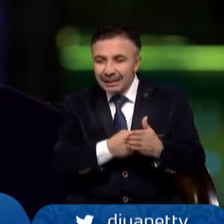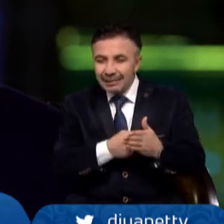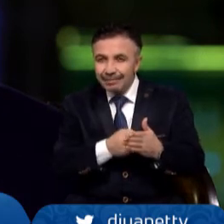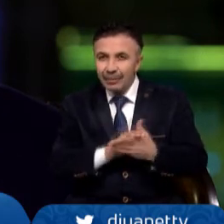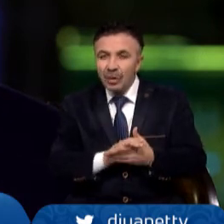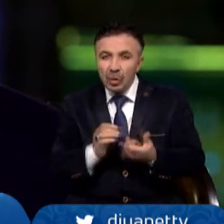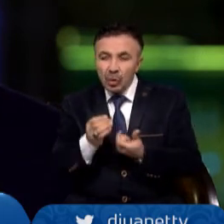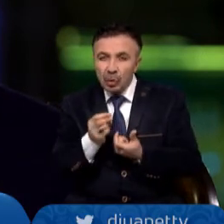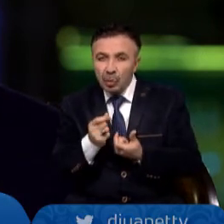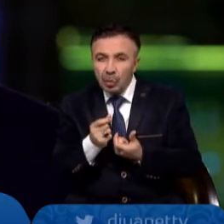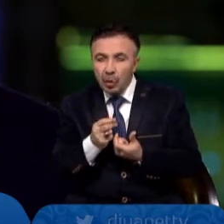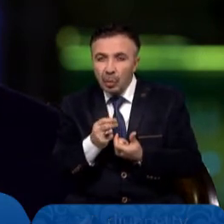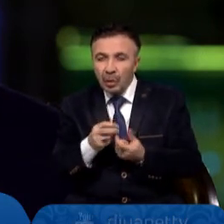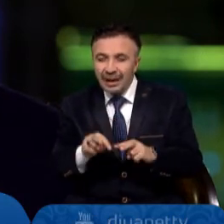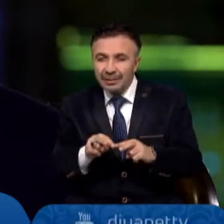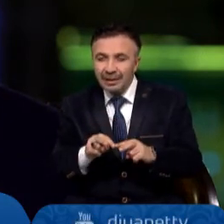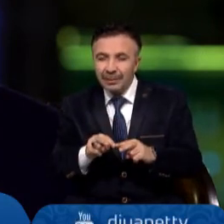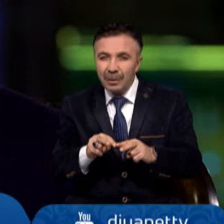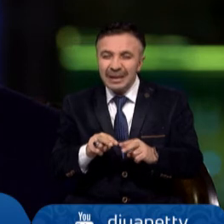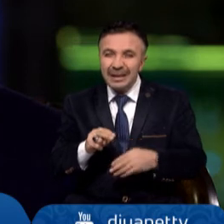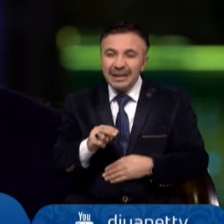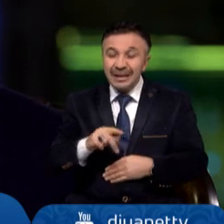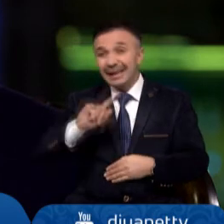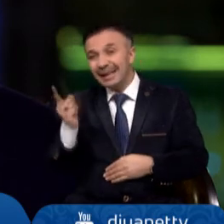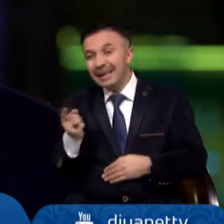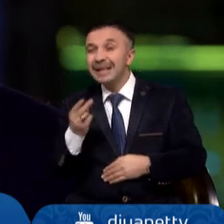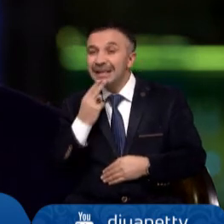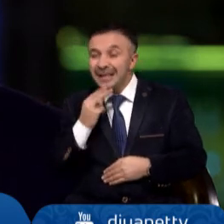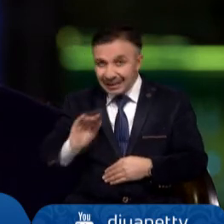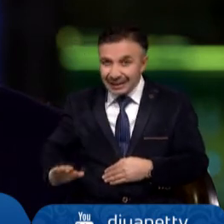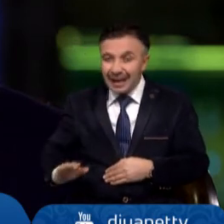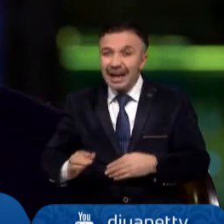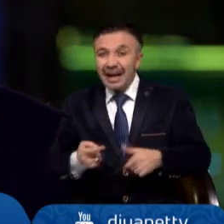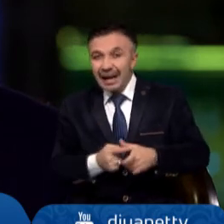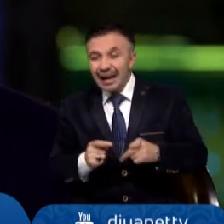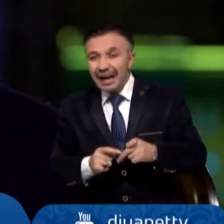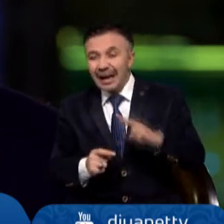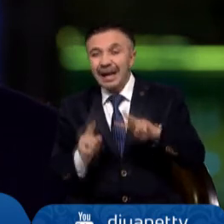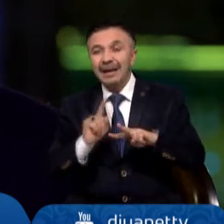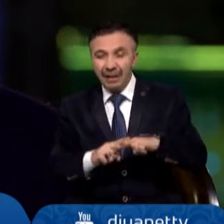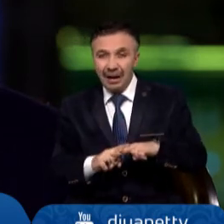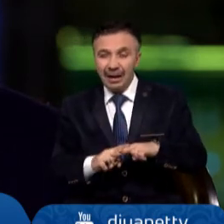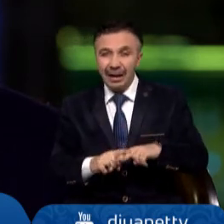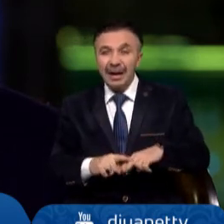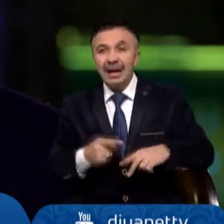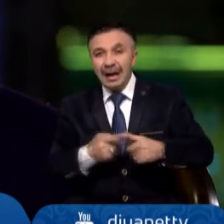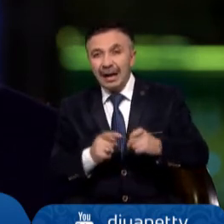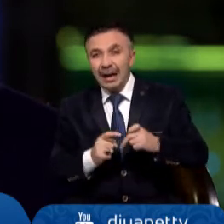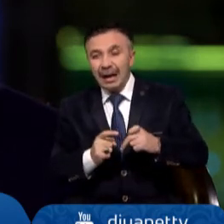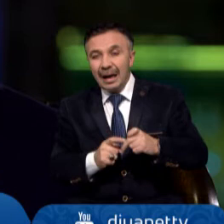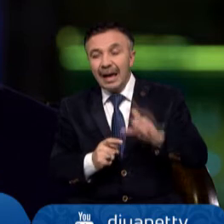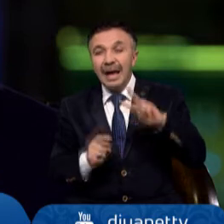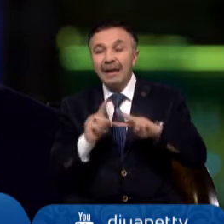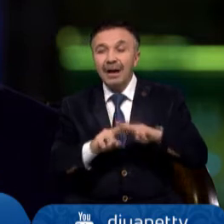bir Ümmü hakîm Beyza'nın kızı Erva Erva Hazreti Osman'ın